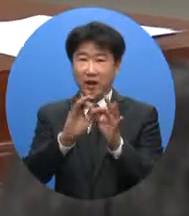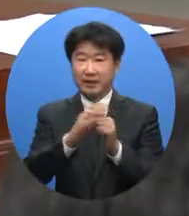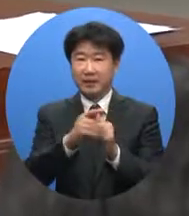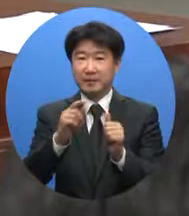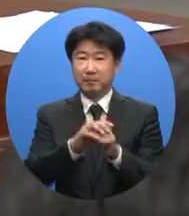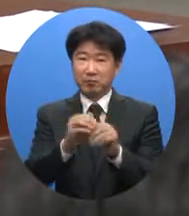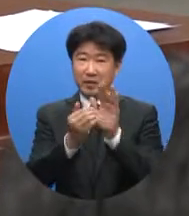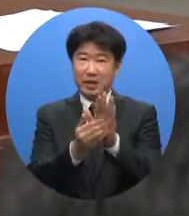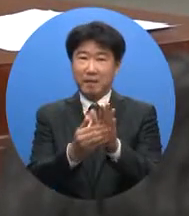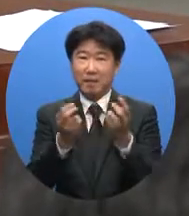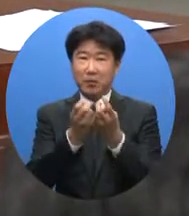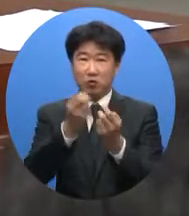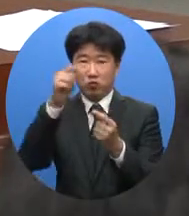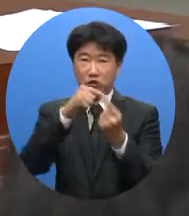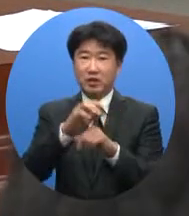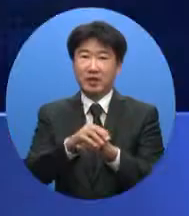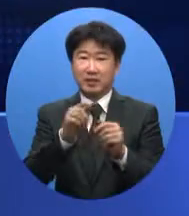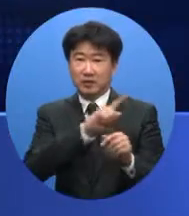방역을 위해 총력을 기울이고 있습니다.